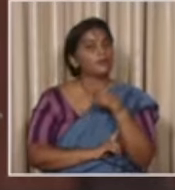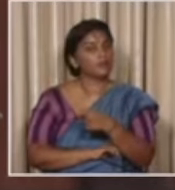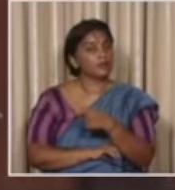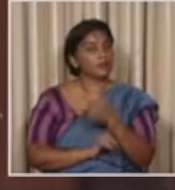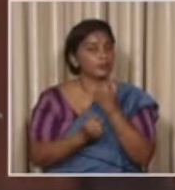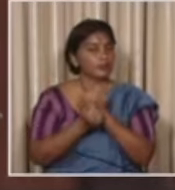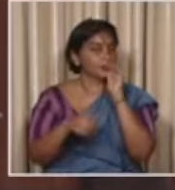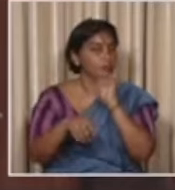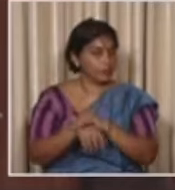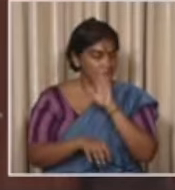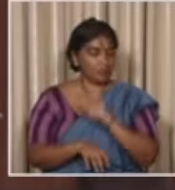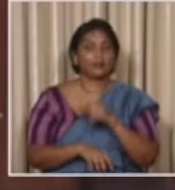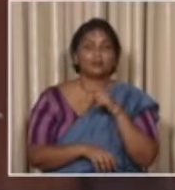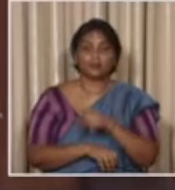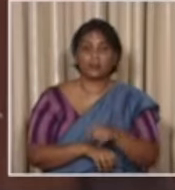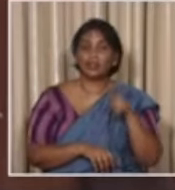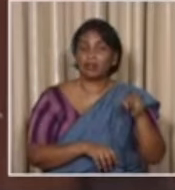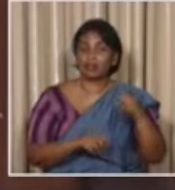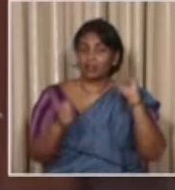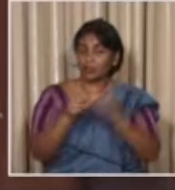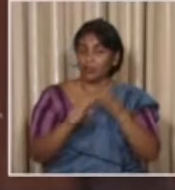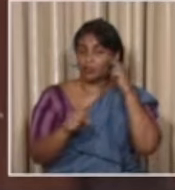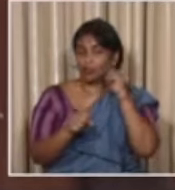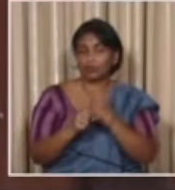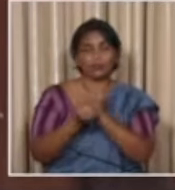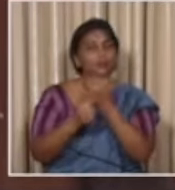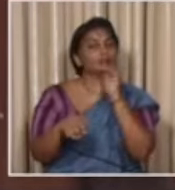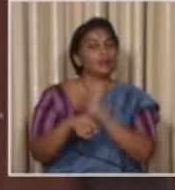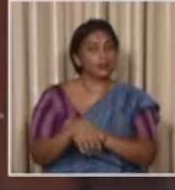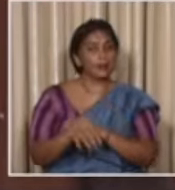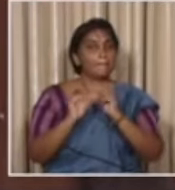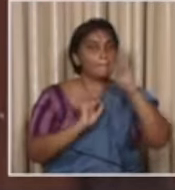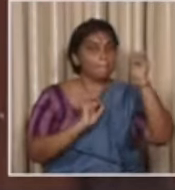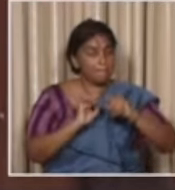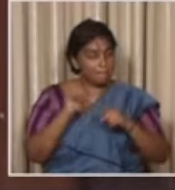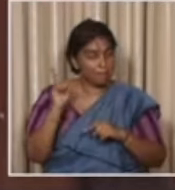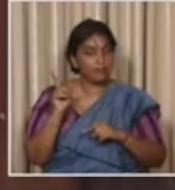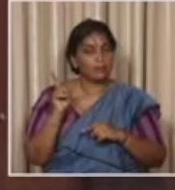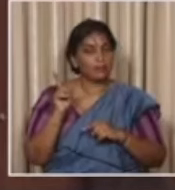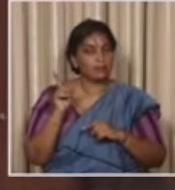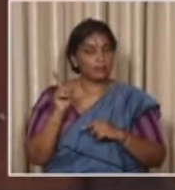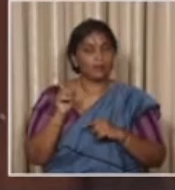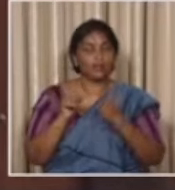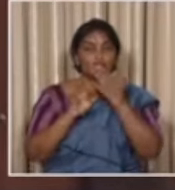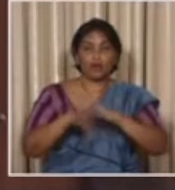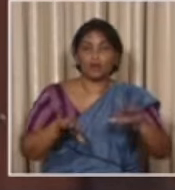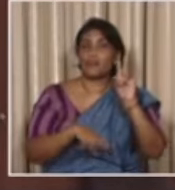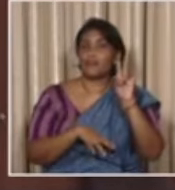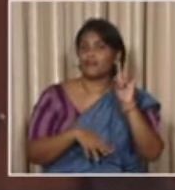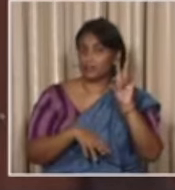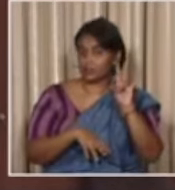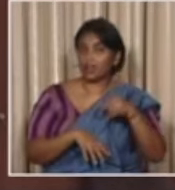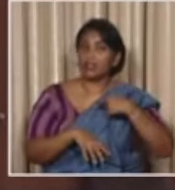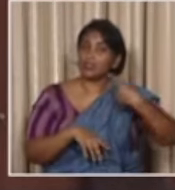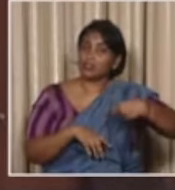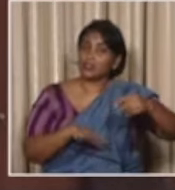ඒගොල්ලන්ව අත්තරංගුවට ගන්න කියලා මේ ළමයාගේ ඝාතනයට සම්බන්ධ කට්ටිය අත්තරංගුවට ගන්න කියලා මඩ කලපුවේ ස්ටුඩන්ට්ස්ලා 25 දෙනෙක්